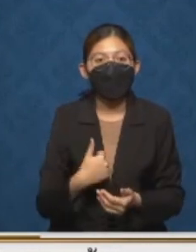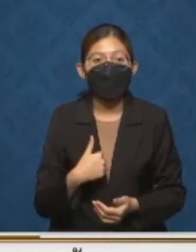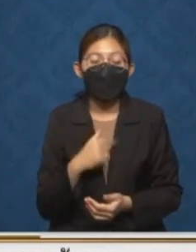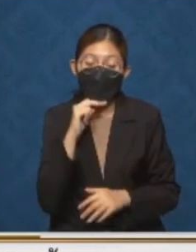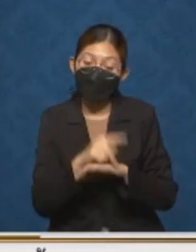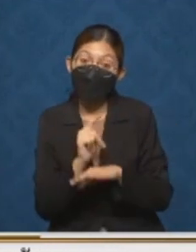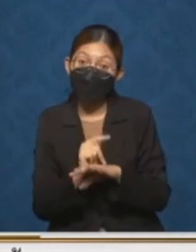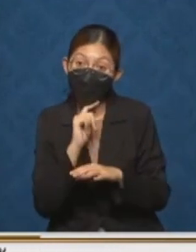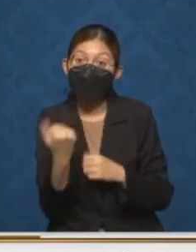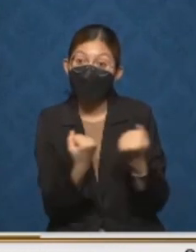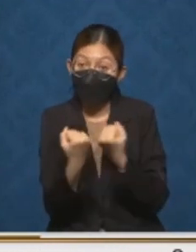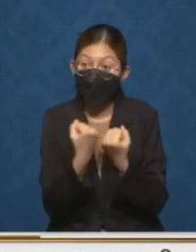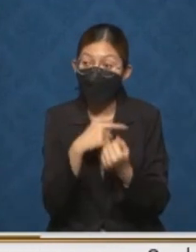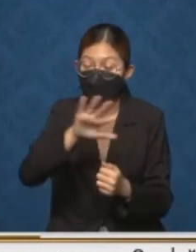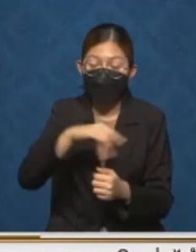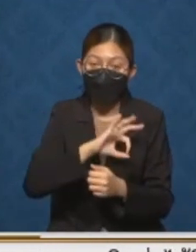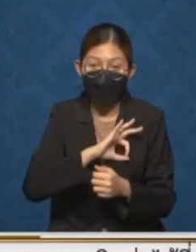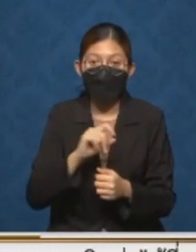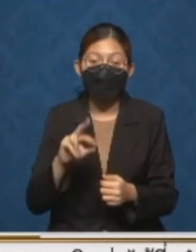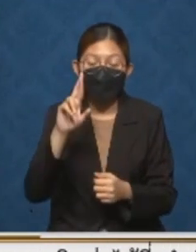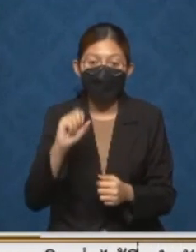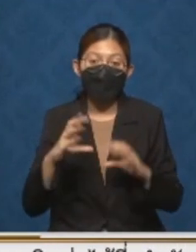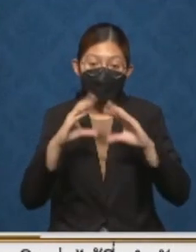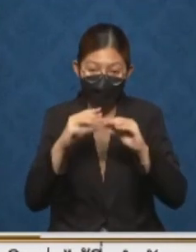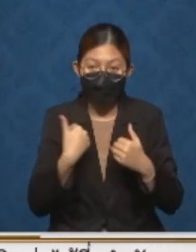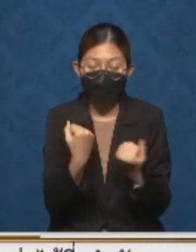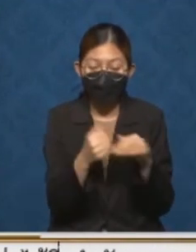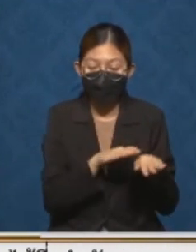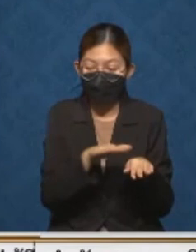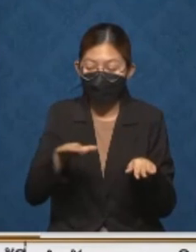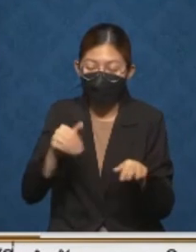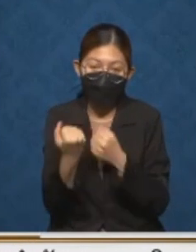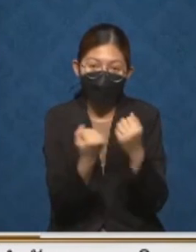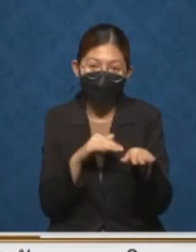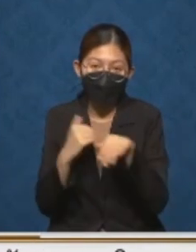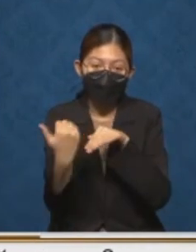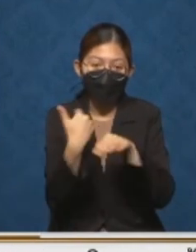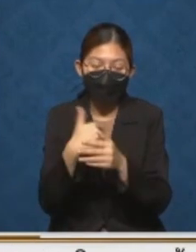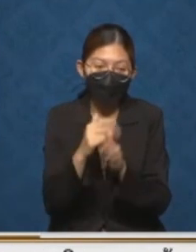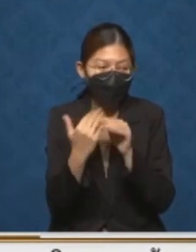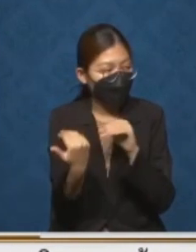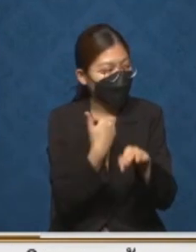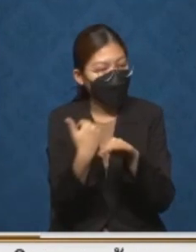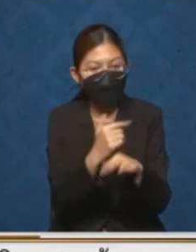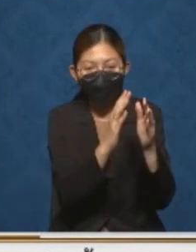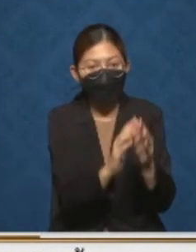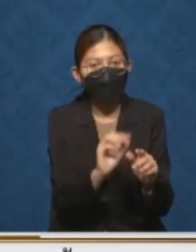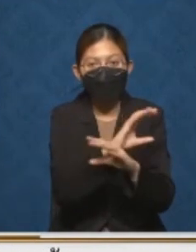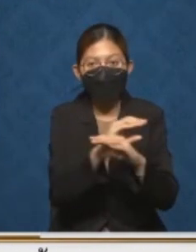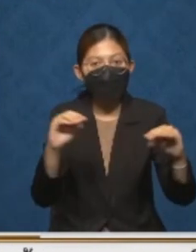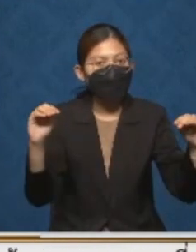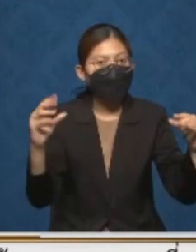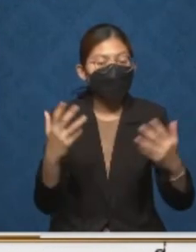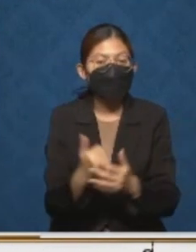ทำงาน เรามาประชุมรัฐษภาในสถานการณที่ถลนหนทาง ร้างคู่คนแตทานธรรรมเชื่อไครั